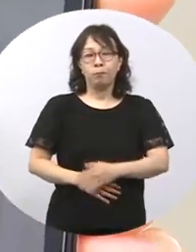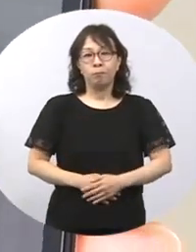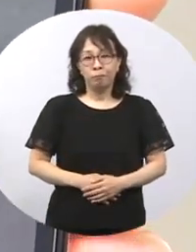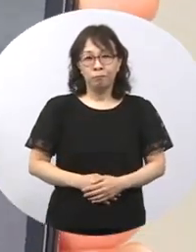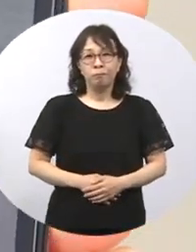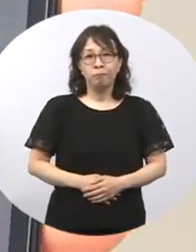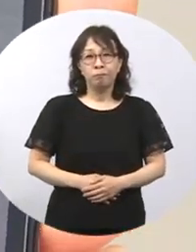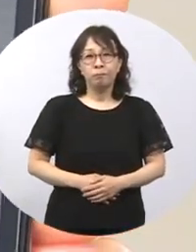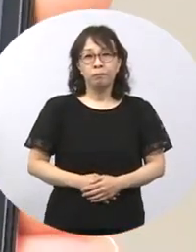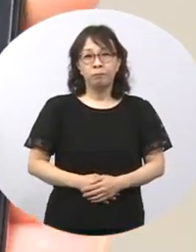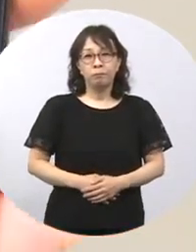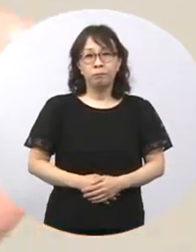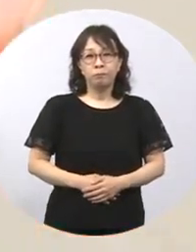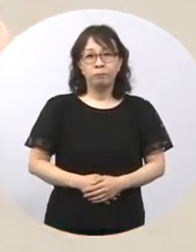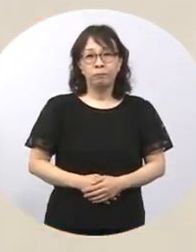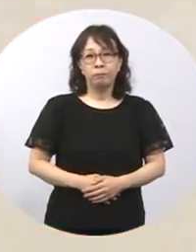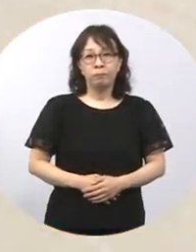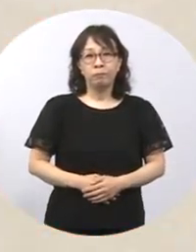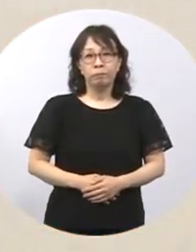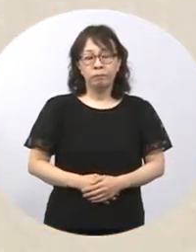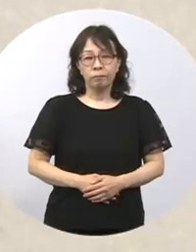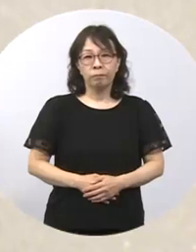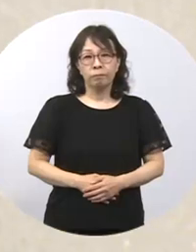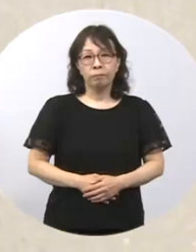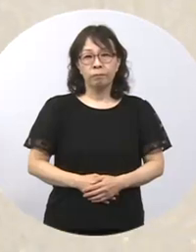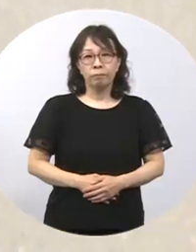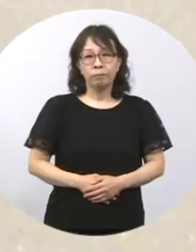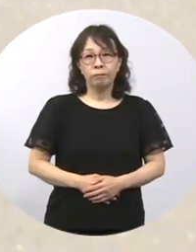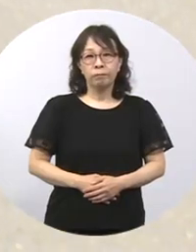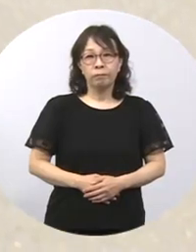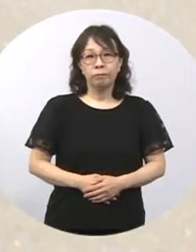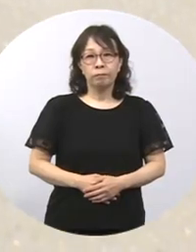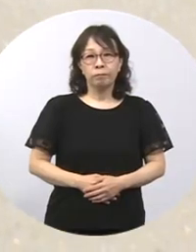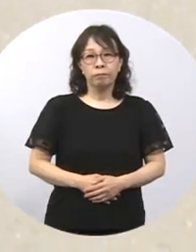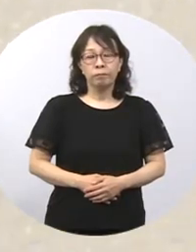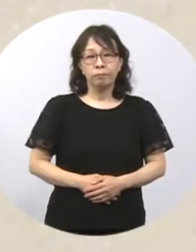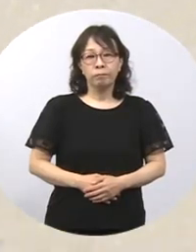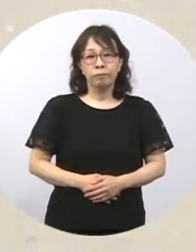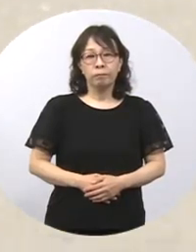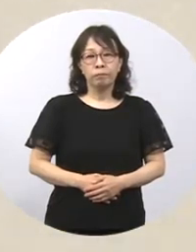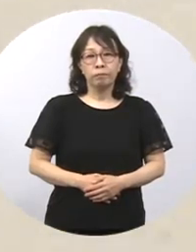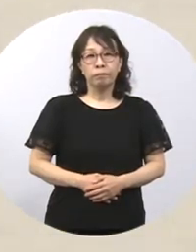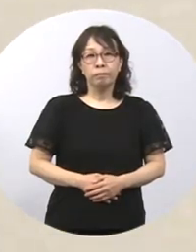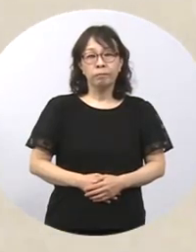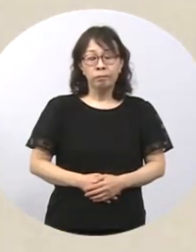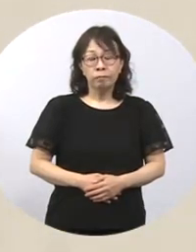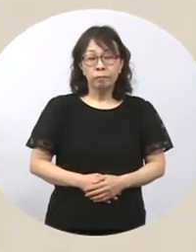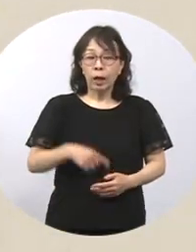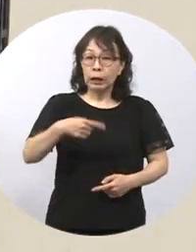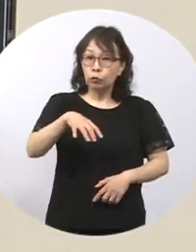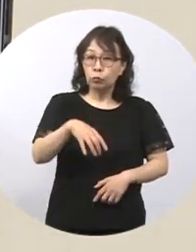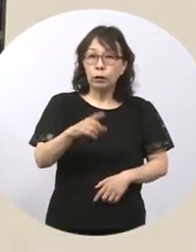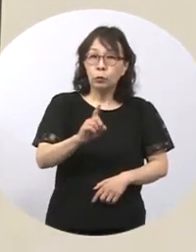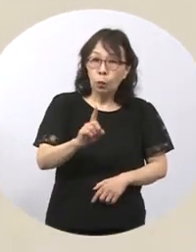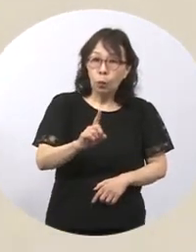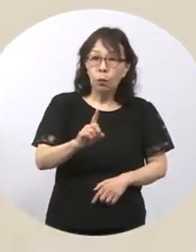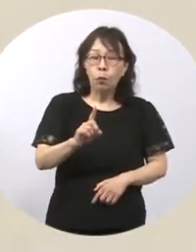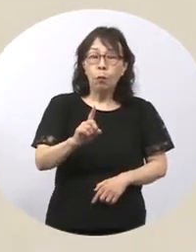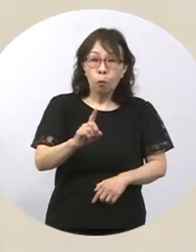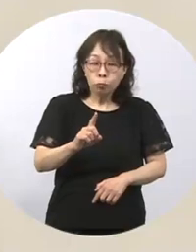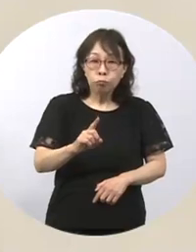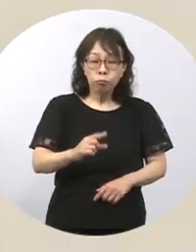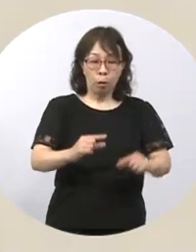表示されるんですね。で、下見ていきますと、どこに行きますかという検